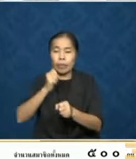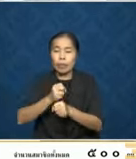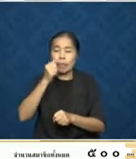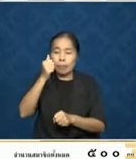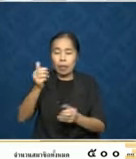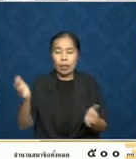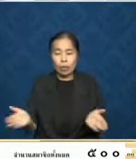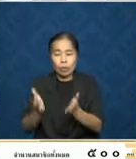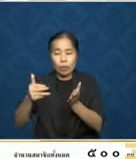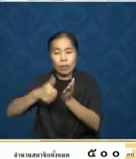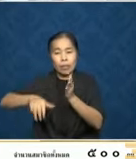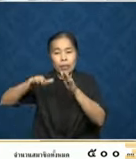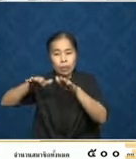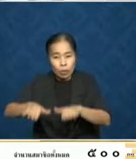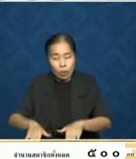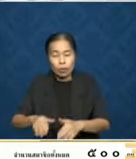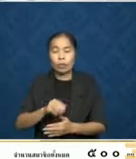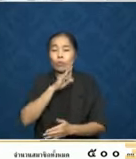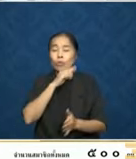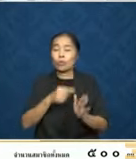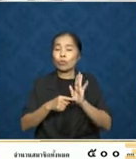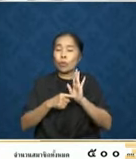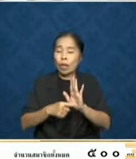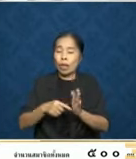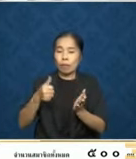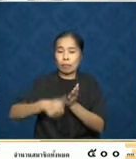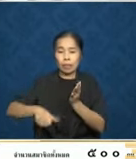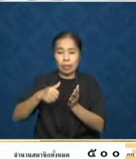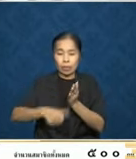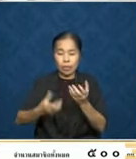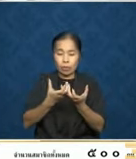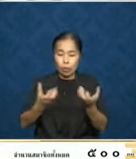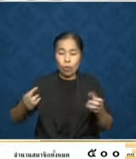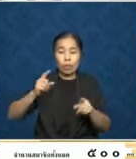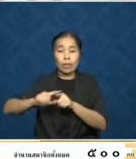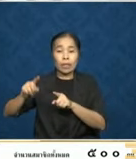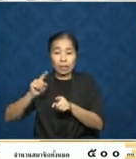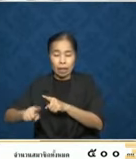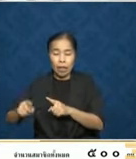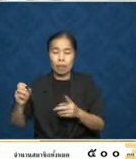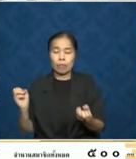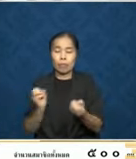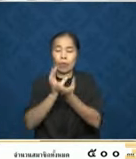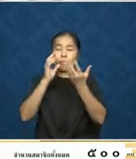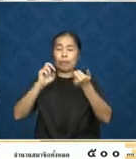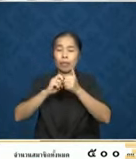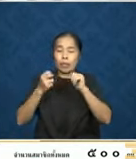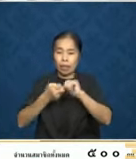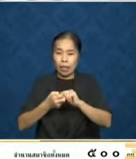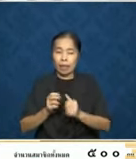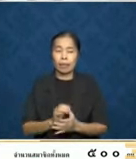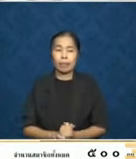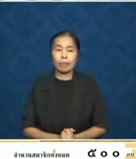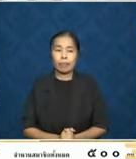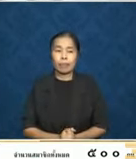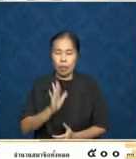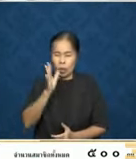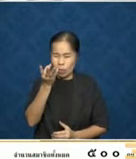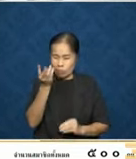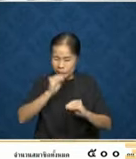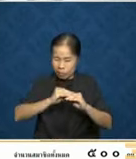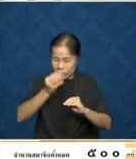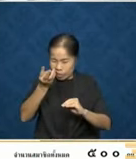สริมมาตรการทางภาษีเช่นจัดเก็บภาษีบรรจุภัณฑ์ที่ส่งผลกระทบต่อสิ่งแวดล้อมครับข้อที่1ครับจ